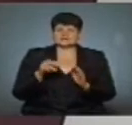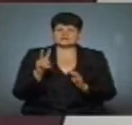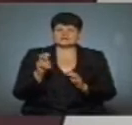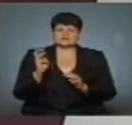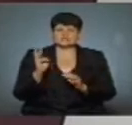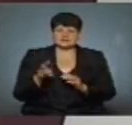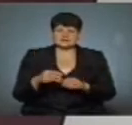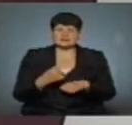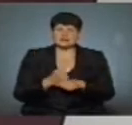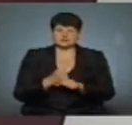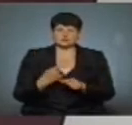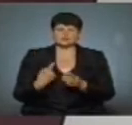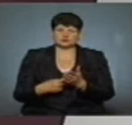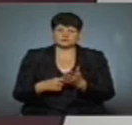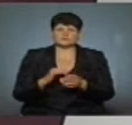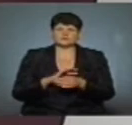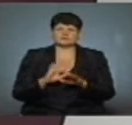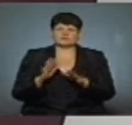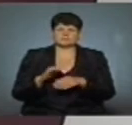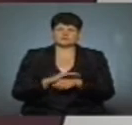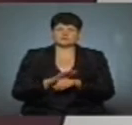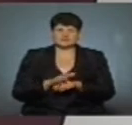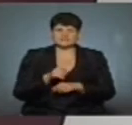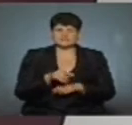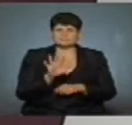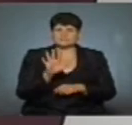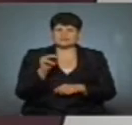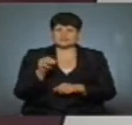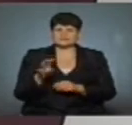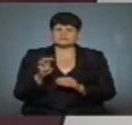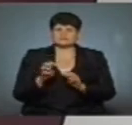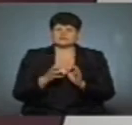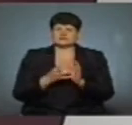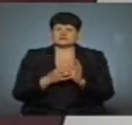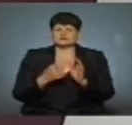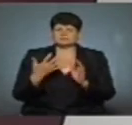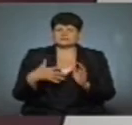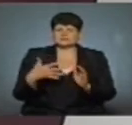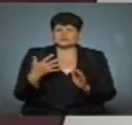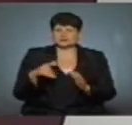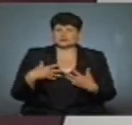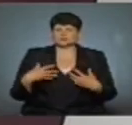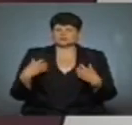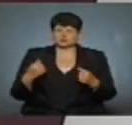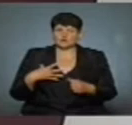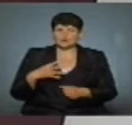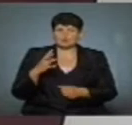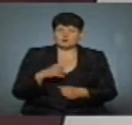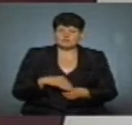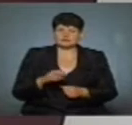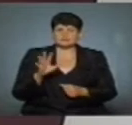лабораторно підтверджених випадків COVID-19, із них 5955 пацієнтів одужали, померли 5